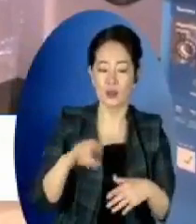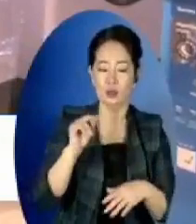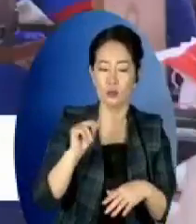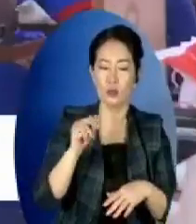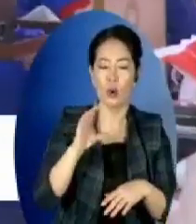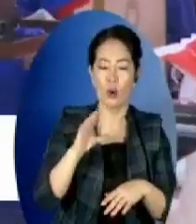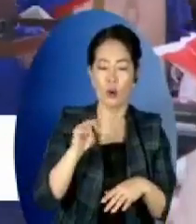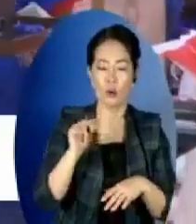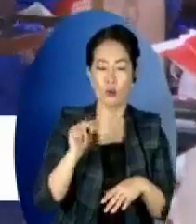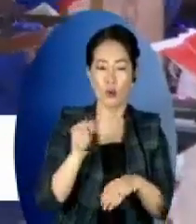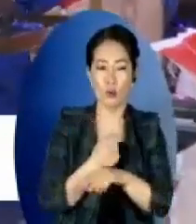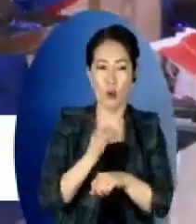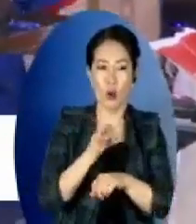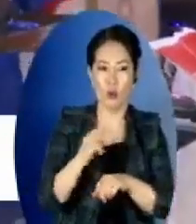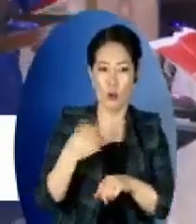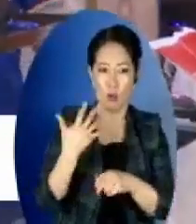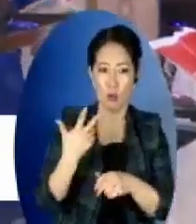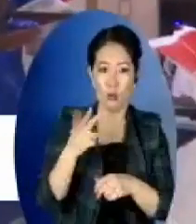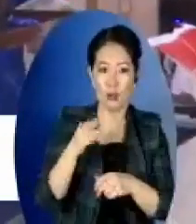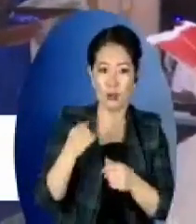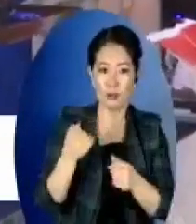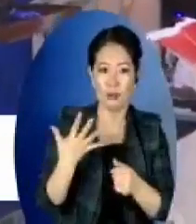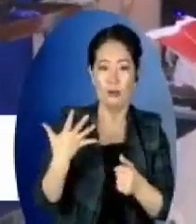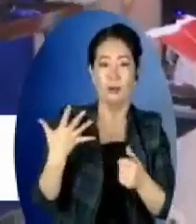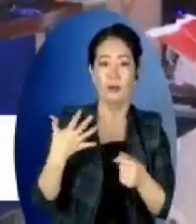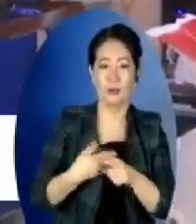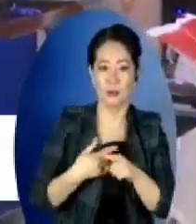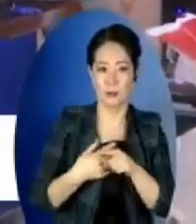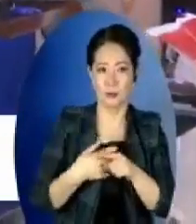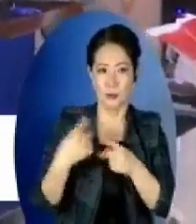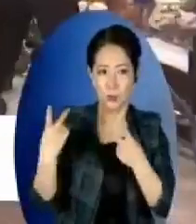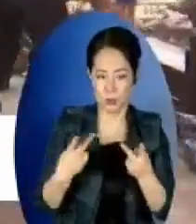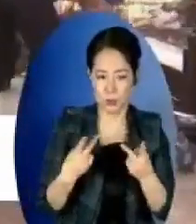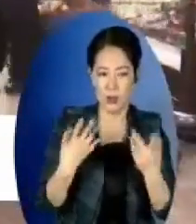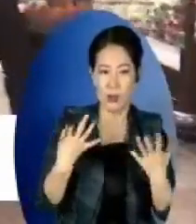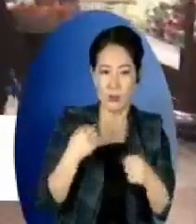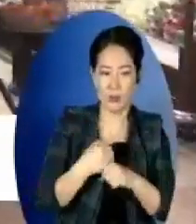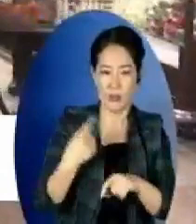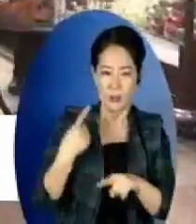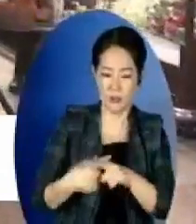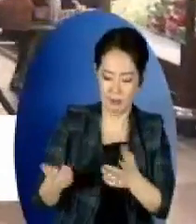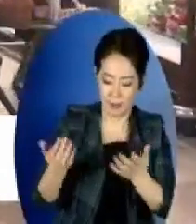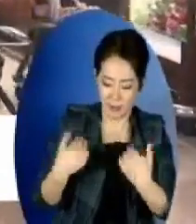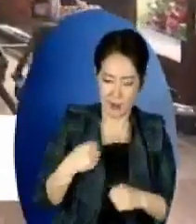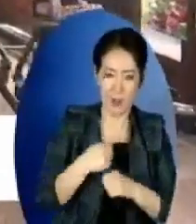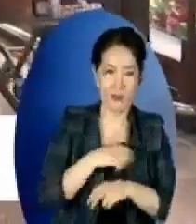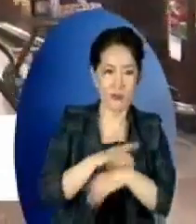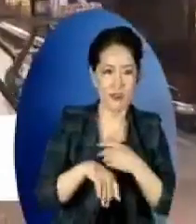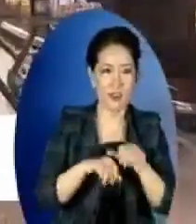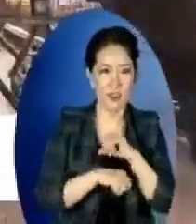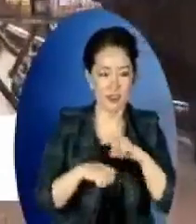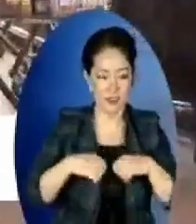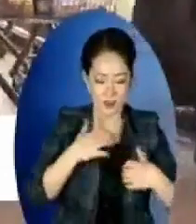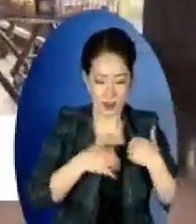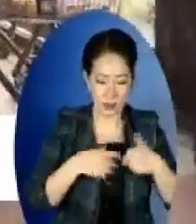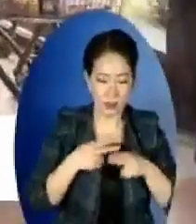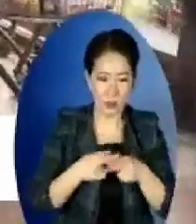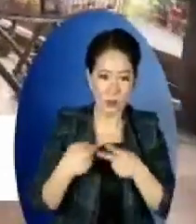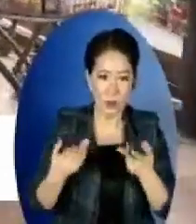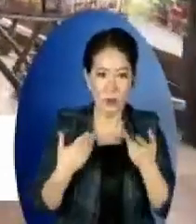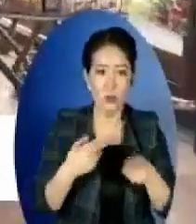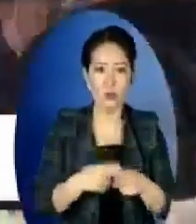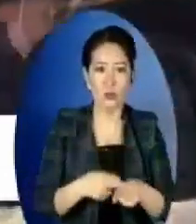байрлах салбарынхаа 3 каасыг 5 болгон нэмэгдүүлжээ. Мөн үйлчилгээний 8 ажилтан нэмж ажиллуулж иргэдэд түргэн шуурхай үйлчлэхээр болсон